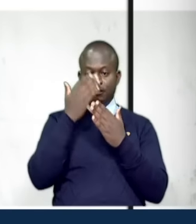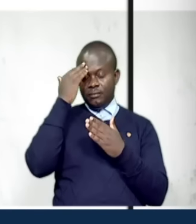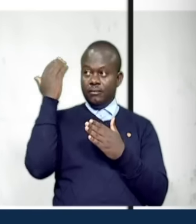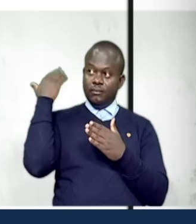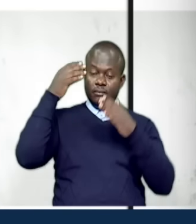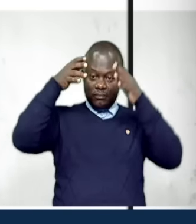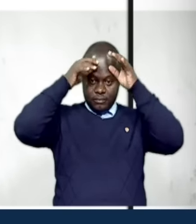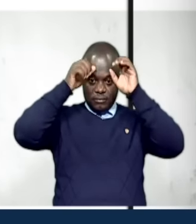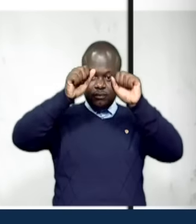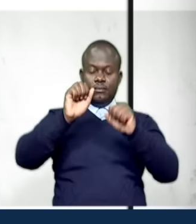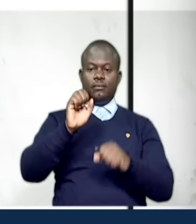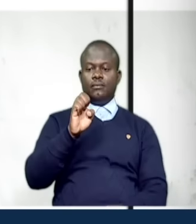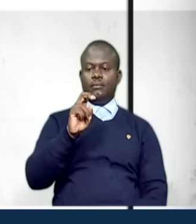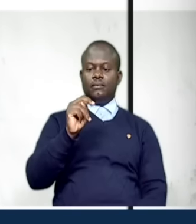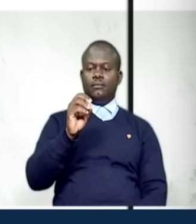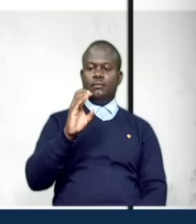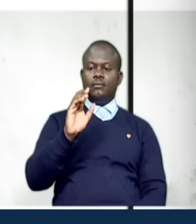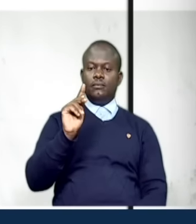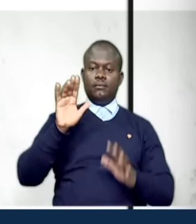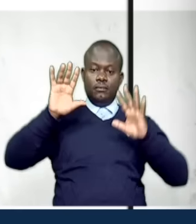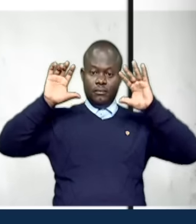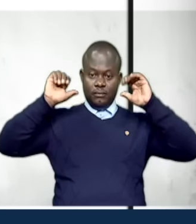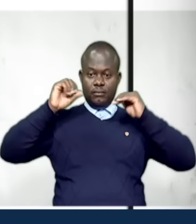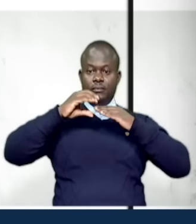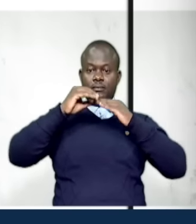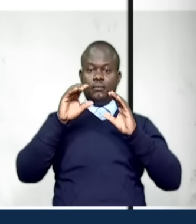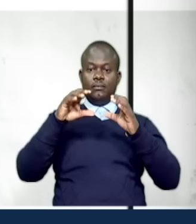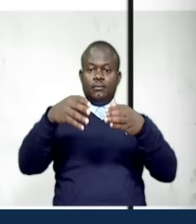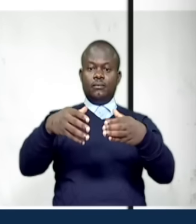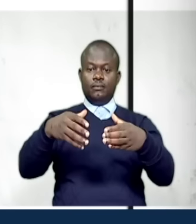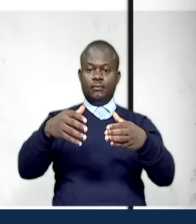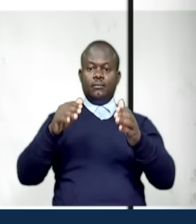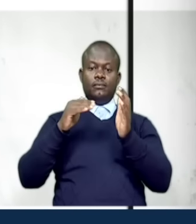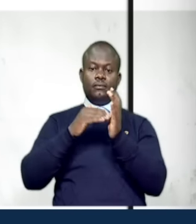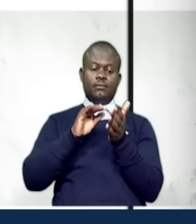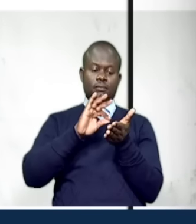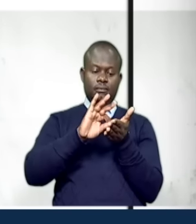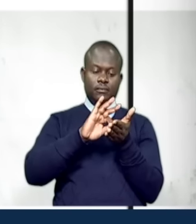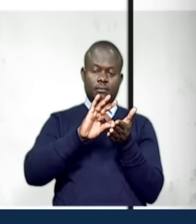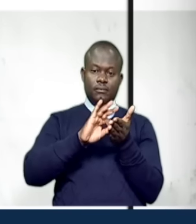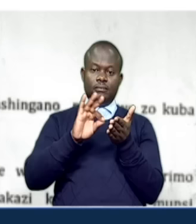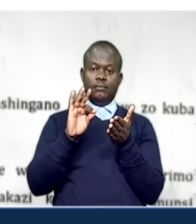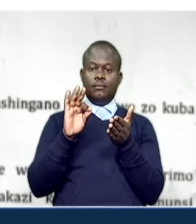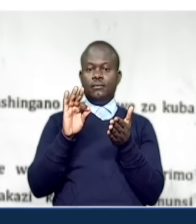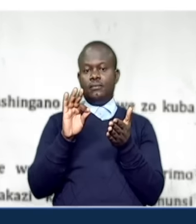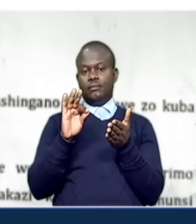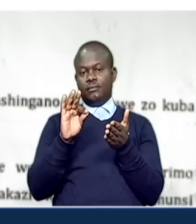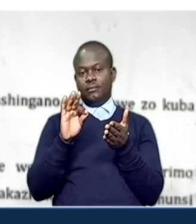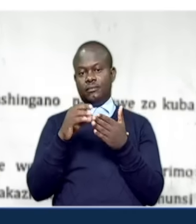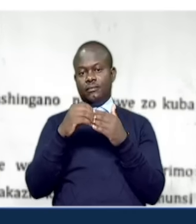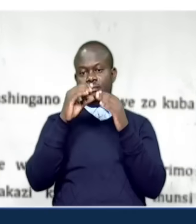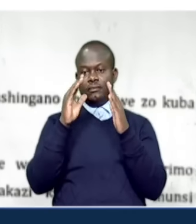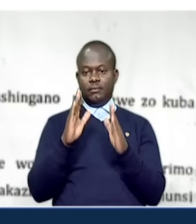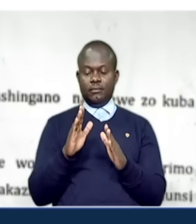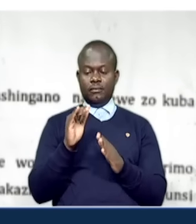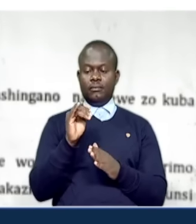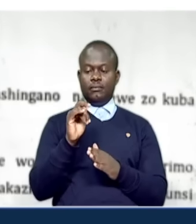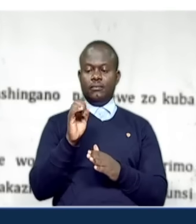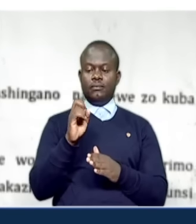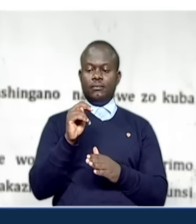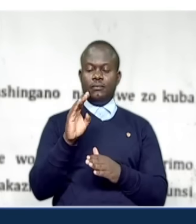wayo Ndagijimana Enoke yamaze kwegura ku nshingano zo kuba umuyobozi w'ikipe ndetse akaba yandikiye navuga ubuyobozi bwa Etincelles